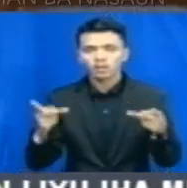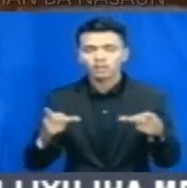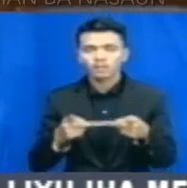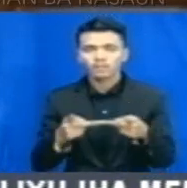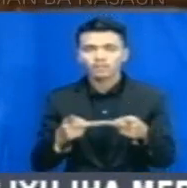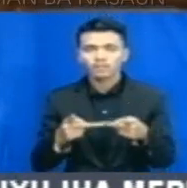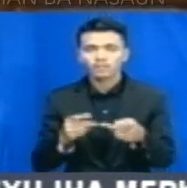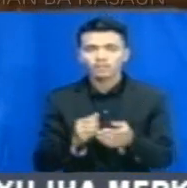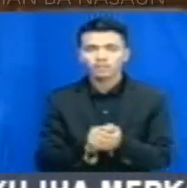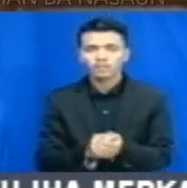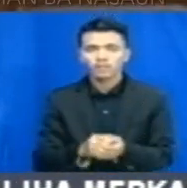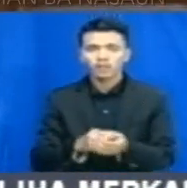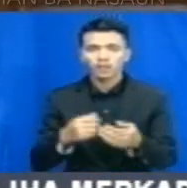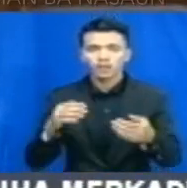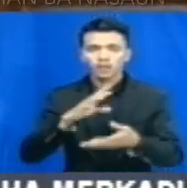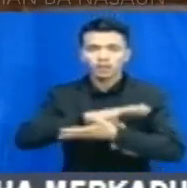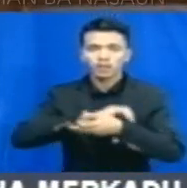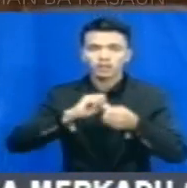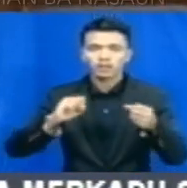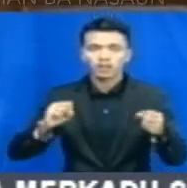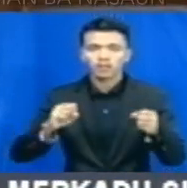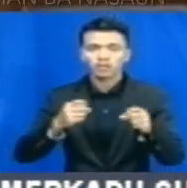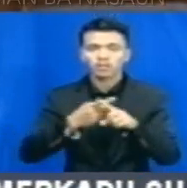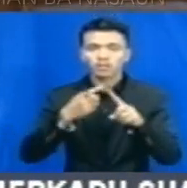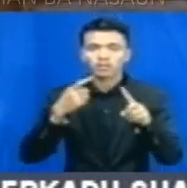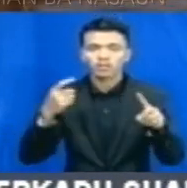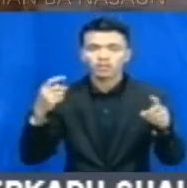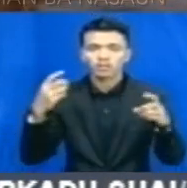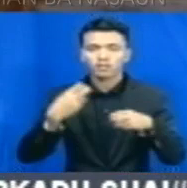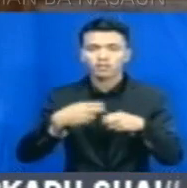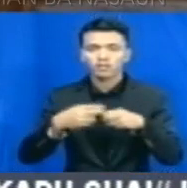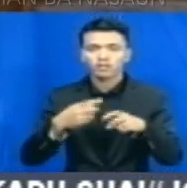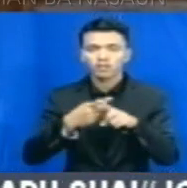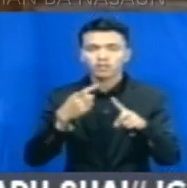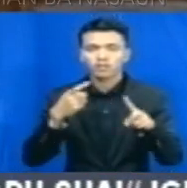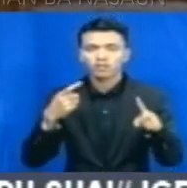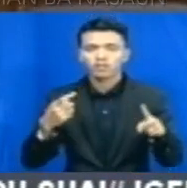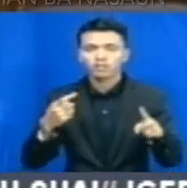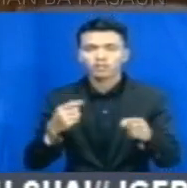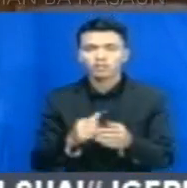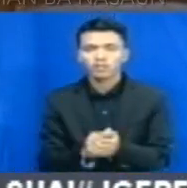takul, kita ni serang juga. Apa itu fungsi kerana motor macam barak lima kah fungsi